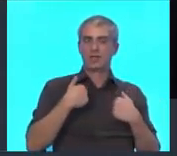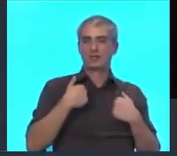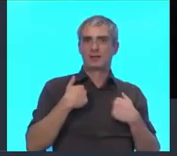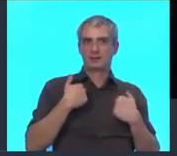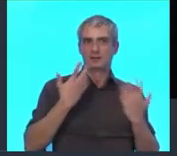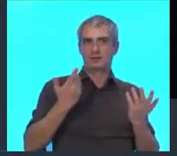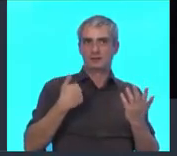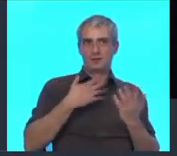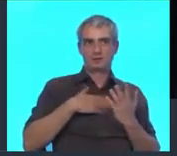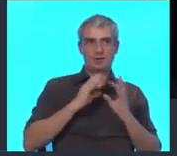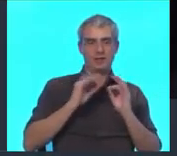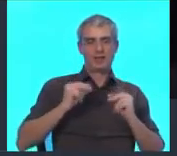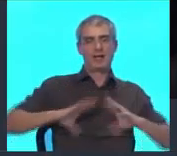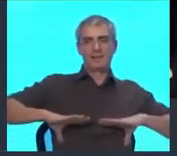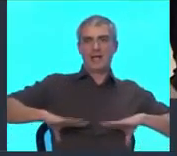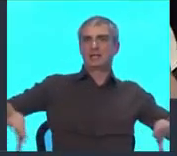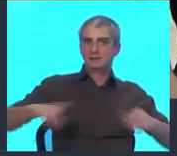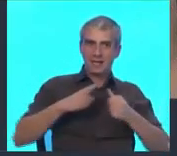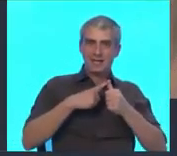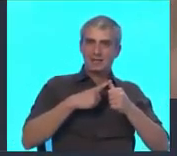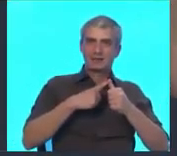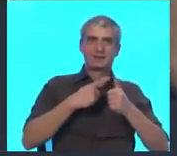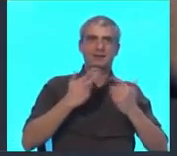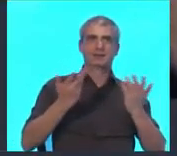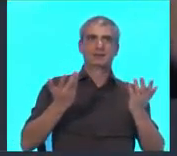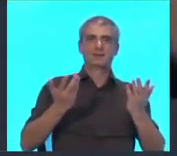אני רוצה להתחיל לחתים עם חציות